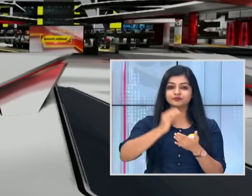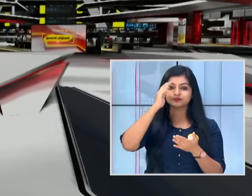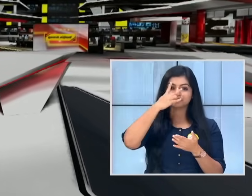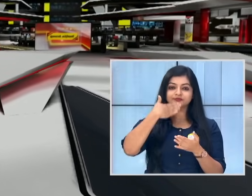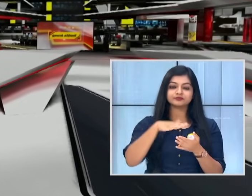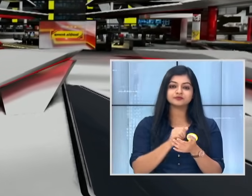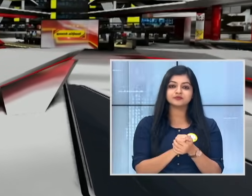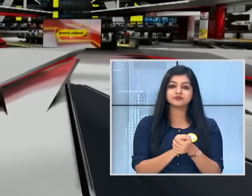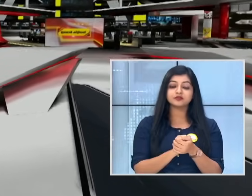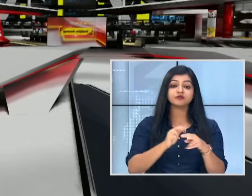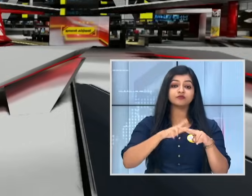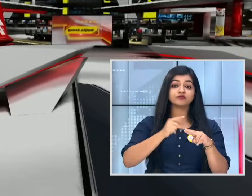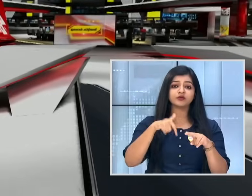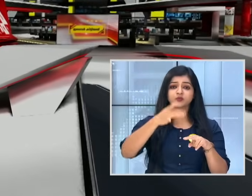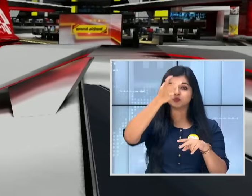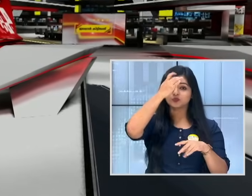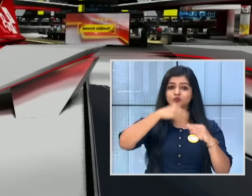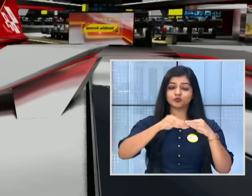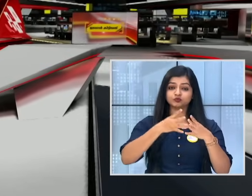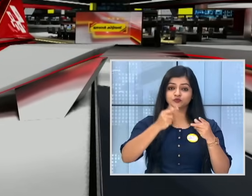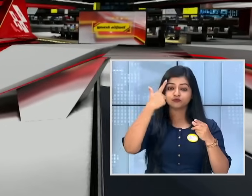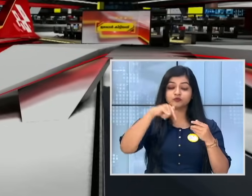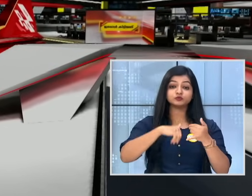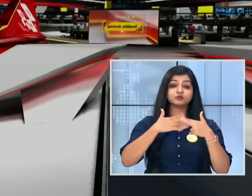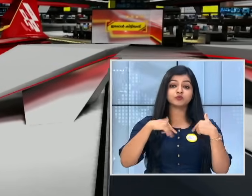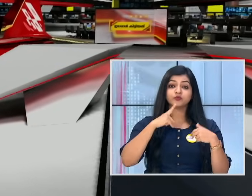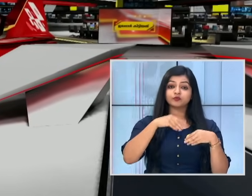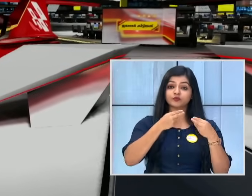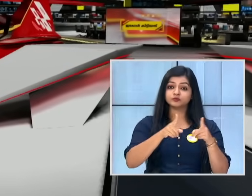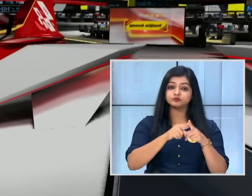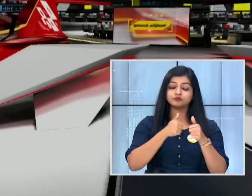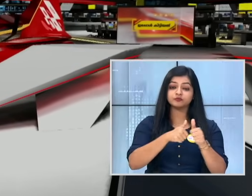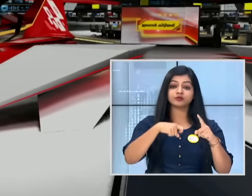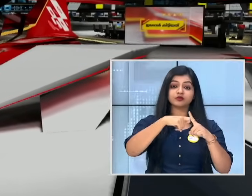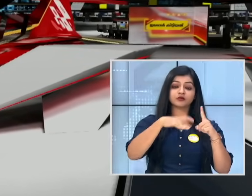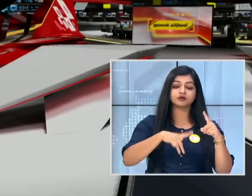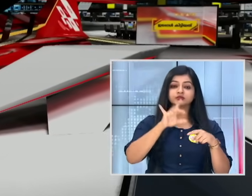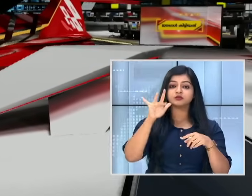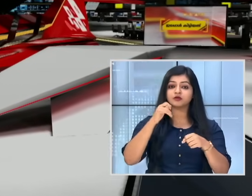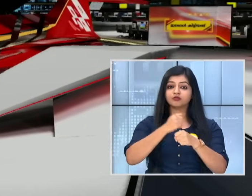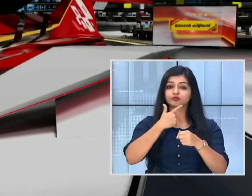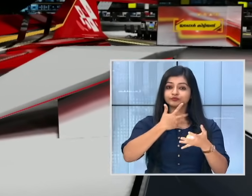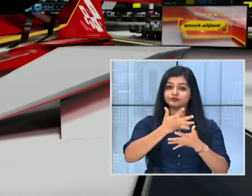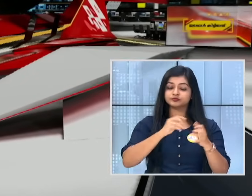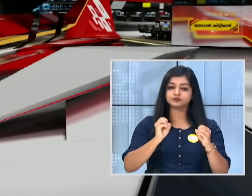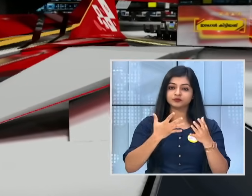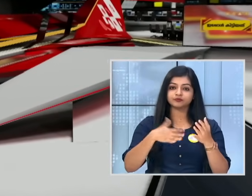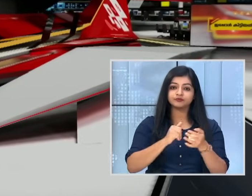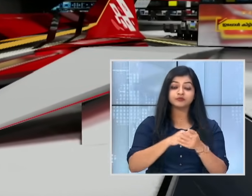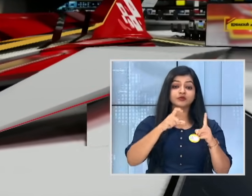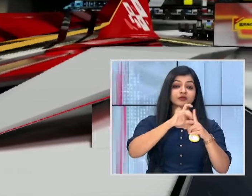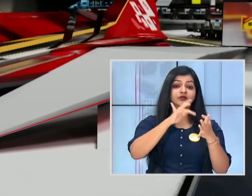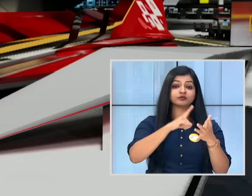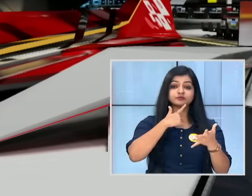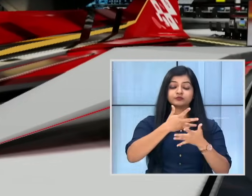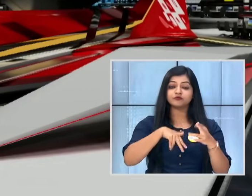റിപ്പോർട്ടുകൾ നോക്കാം. സാമ്പത്തിക പ്രതിസന്ധി പരിഹരിക്കാൻ സുപ്രീം കോടതി നിർദ്ദേശപ്രകാരം കേരളവും കേന്ദ്ര സർക്കാരും തമ്മിലുള്ള ചർച്ച തുടങ്ങി. ഡൽഹിയിലെ